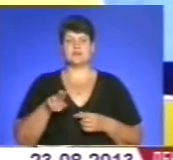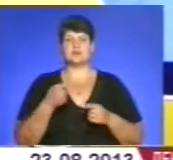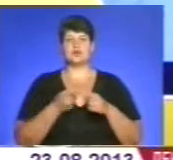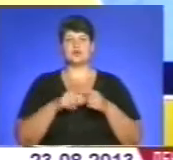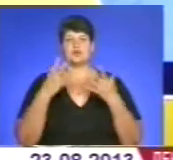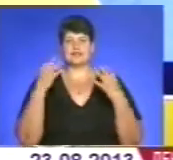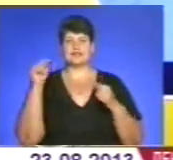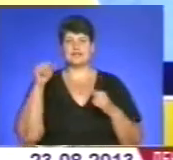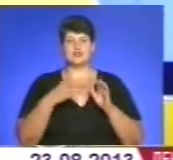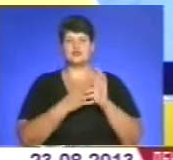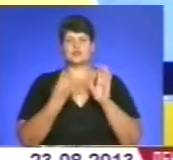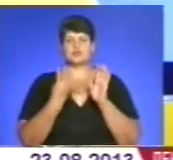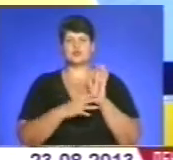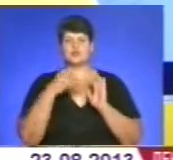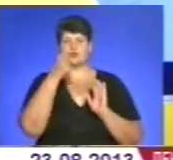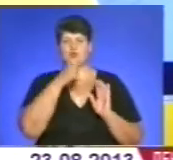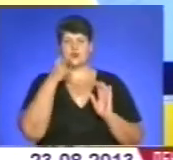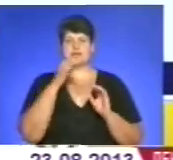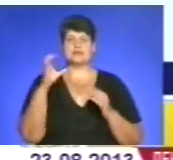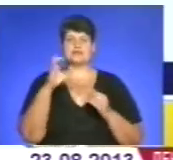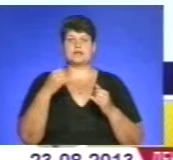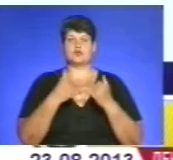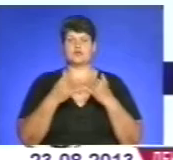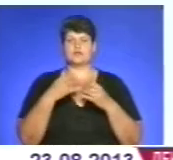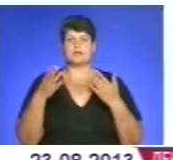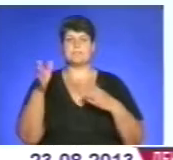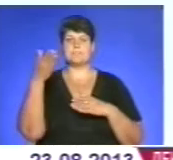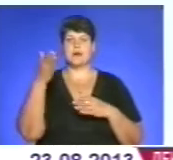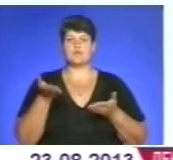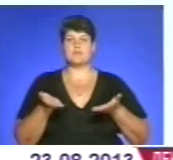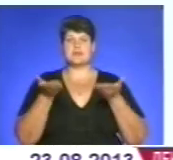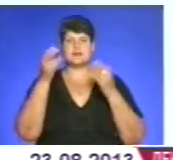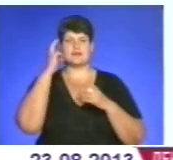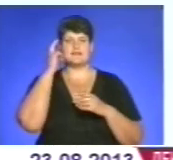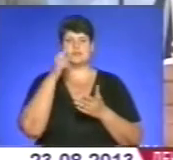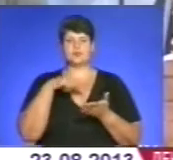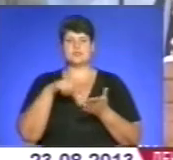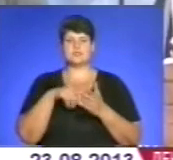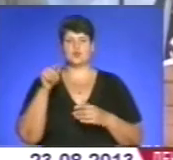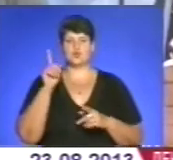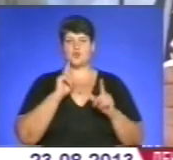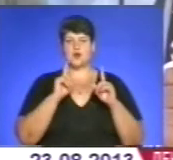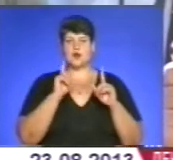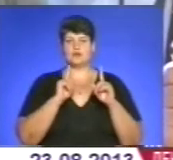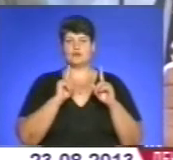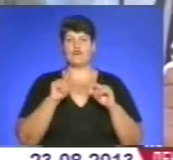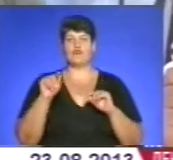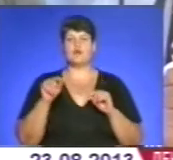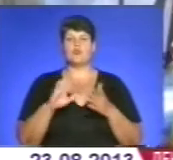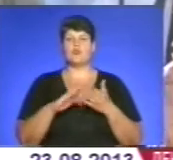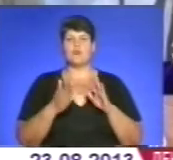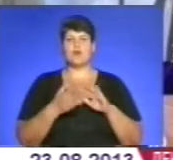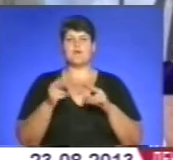дня у 1990 році блакитно-жовтий прапор підняли над Київською міською радою. В умовах бездержавності